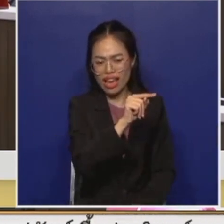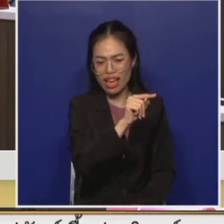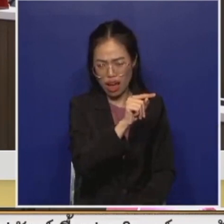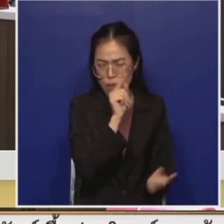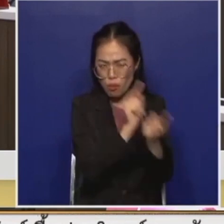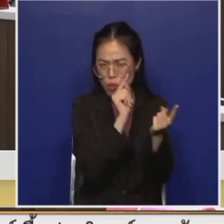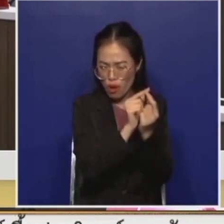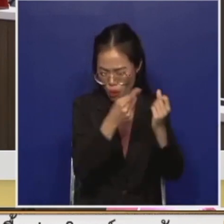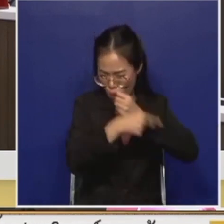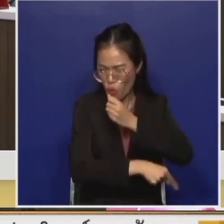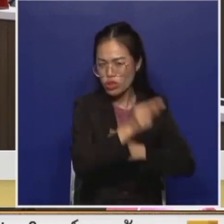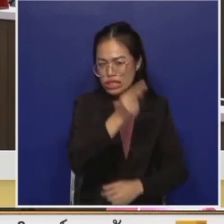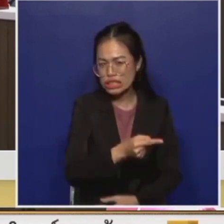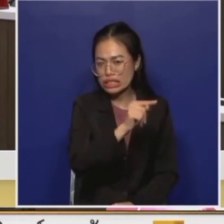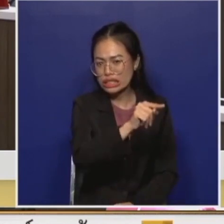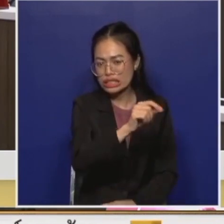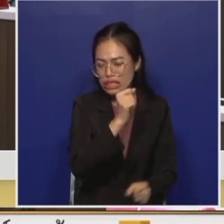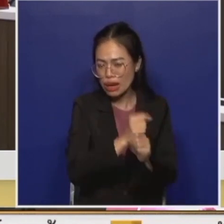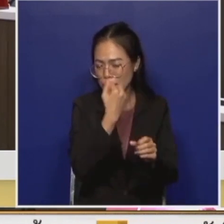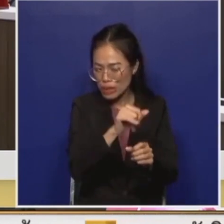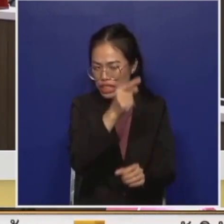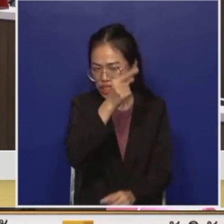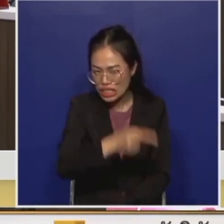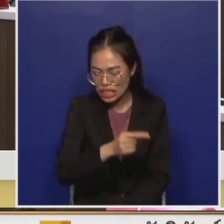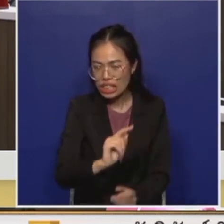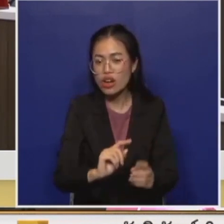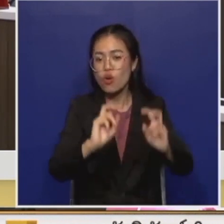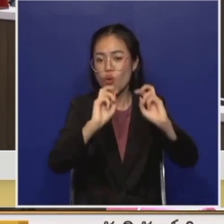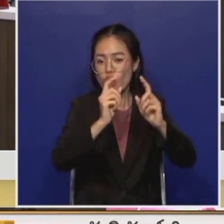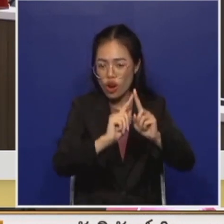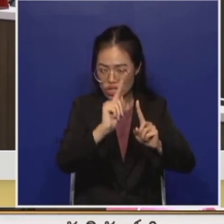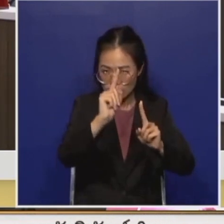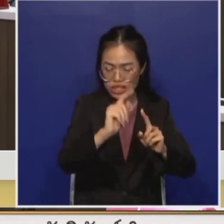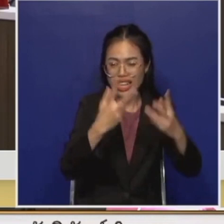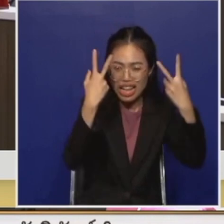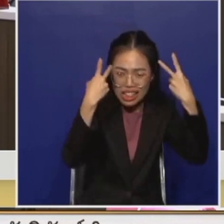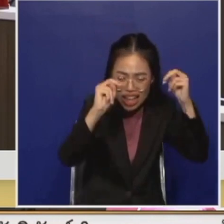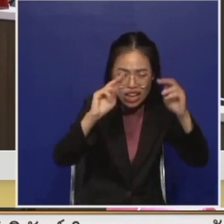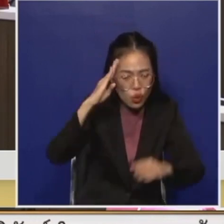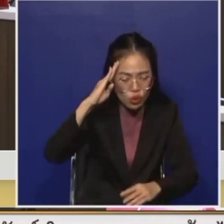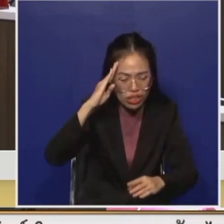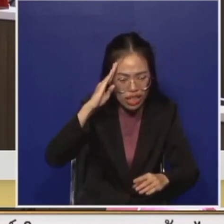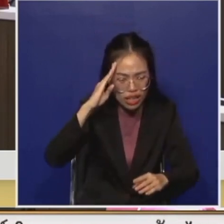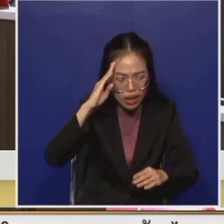ทําหนญกับเรื่องแรกเลยครับที่ท่านในยกไม่สมควรที่จะเป็ในยกรัฏมนตรี